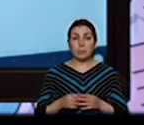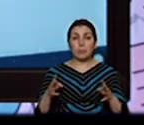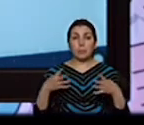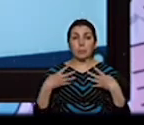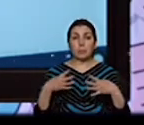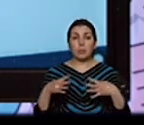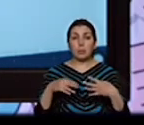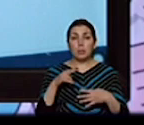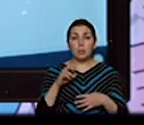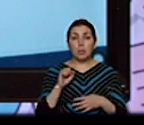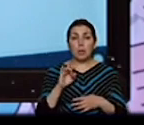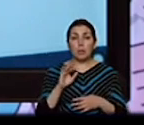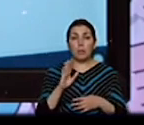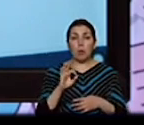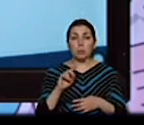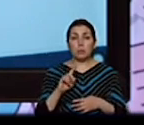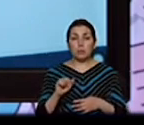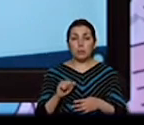Darvoza.